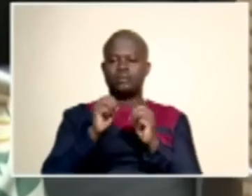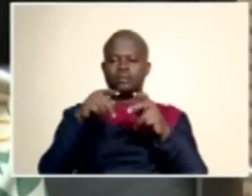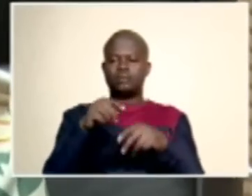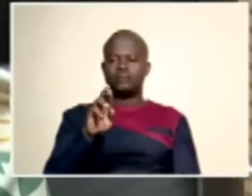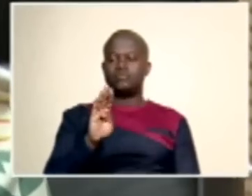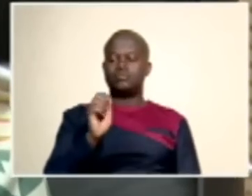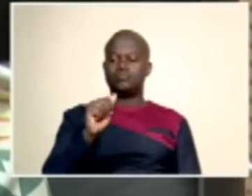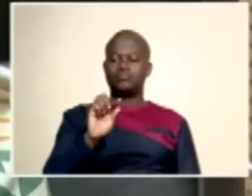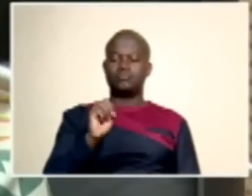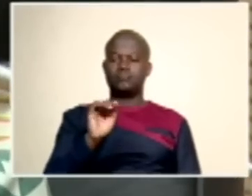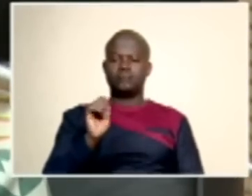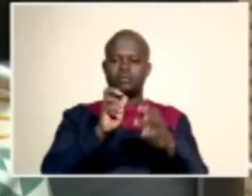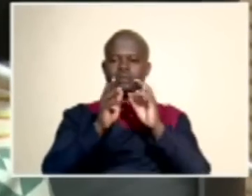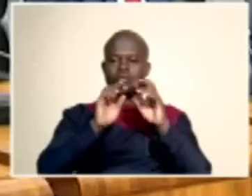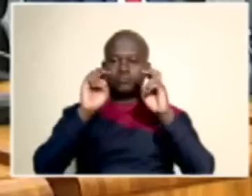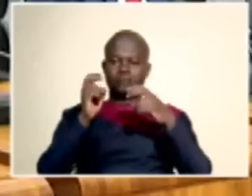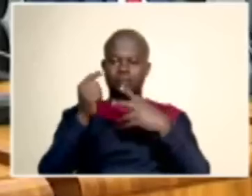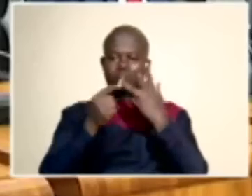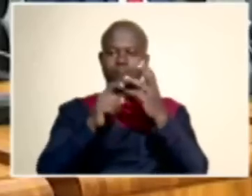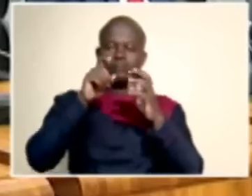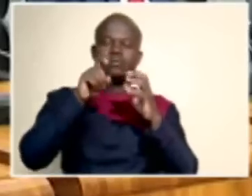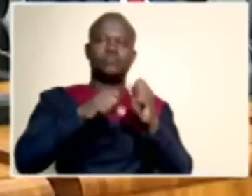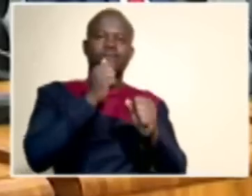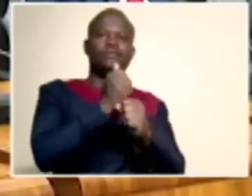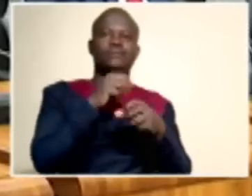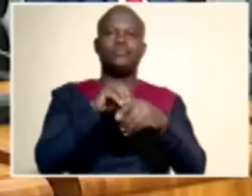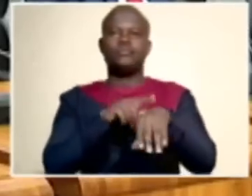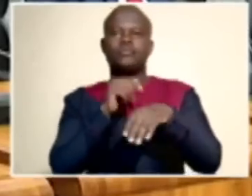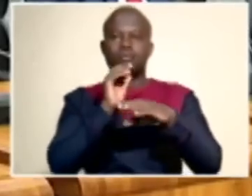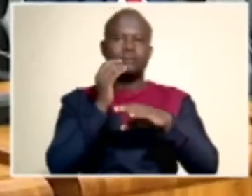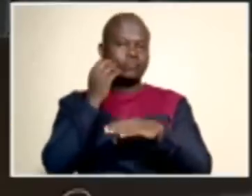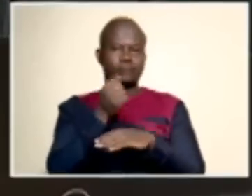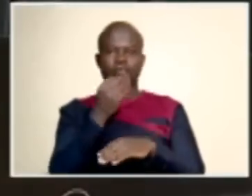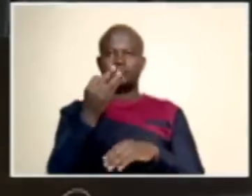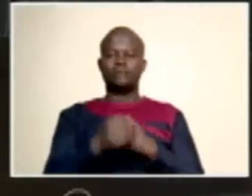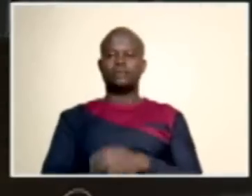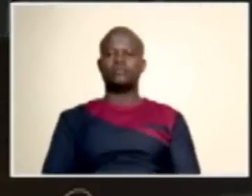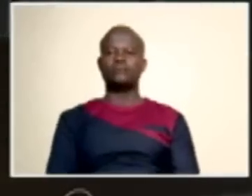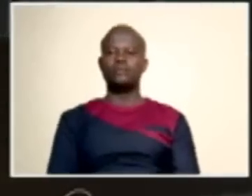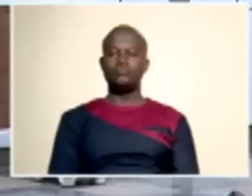Emma Fraha, yasobanuye ko ibi bigomba gukorwa mu gihe kitarenze amezi atatu.